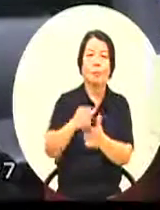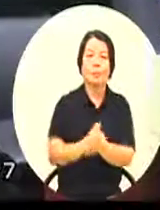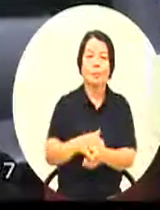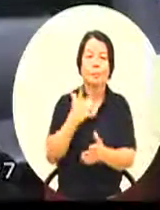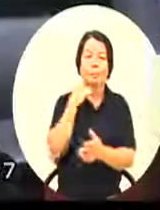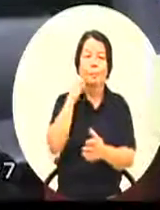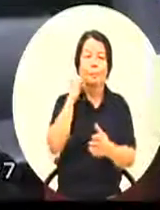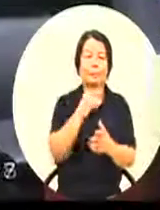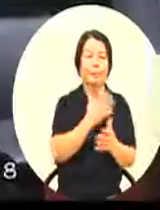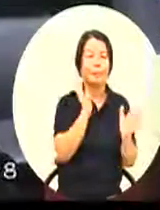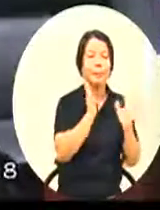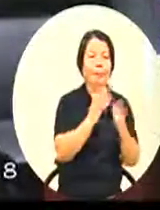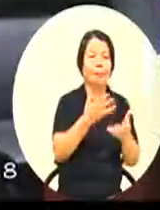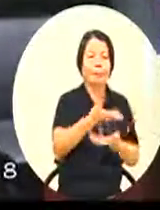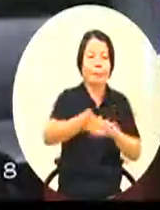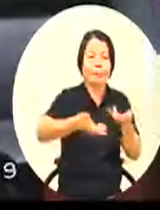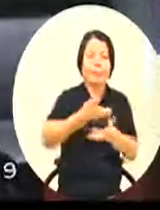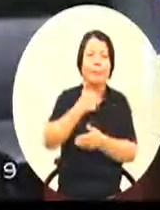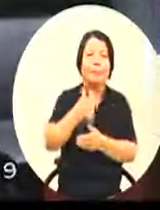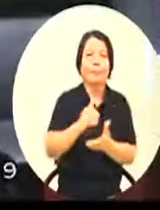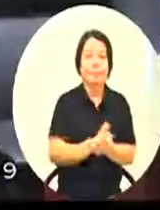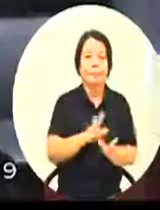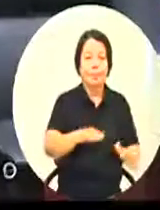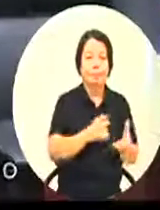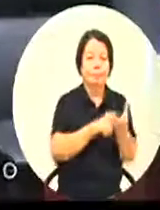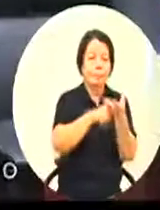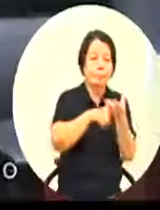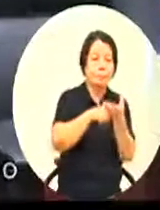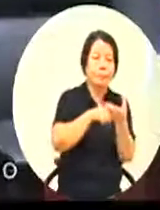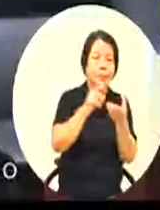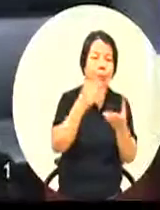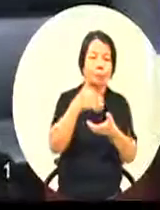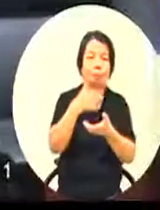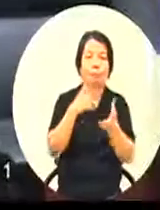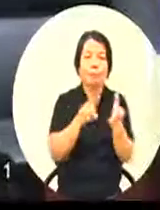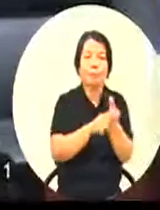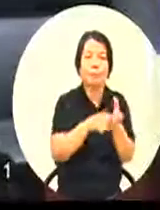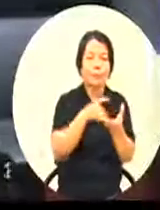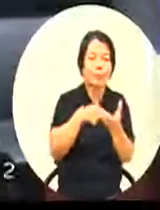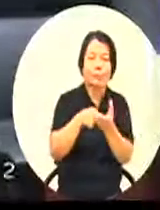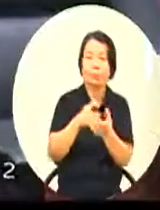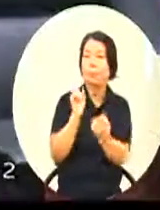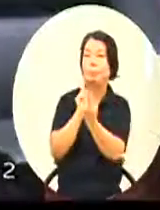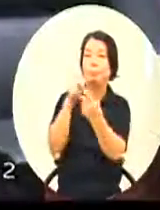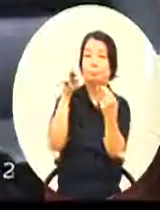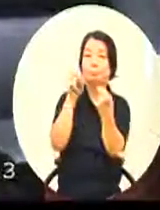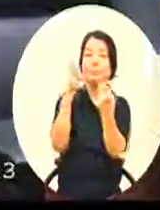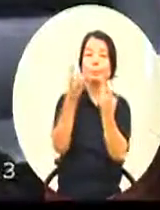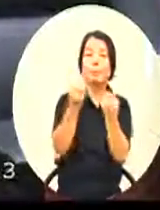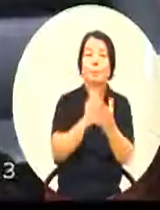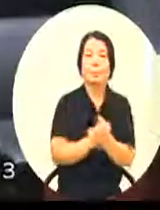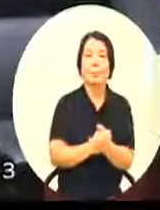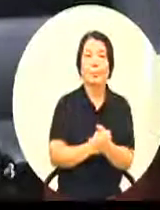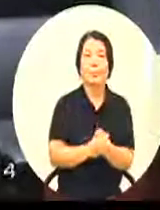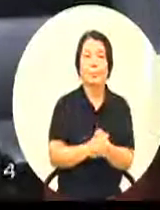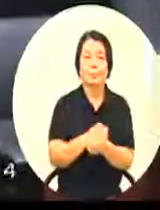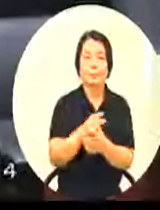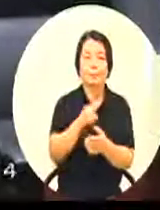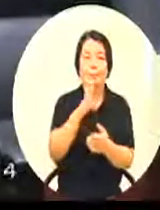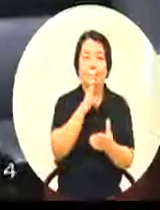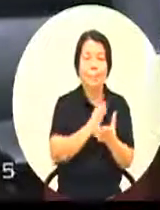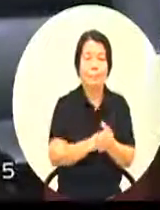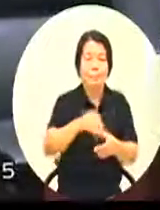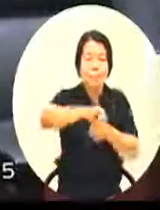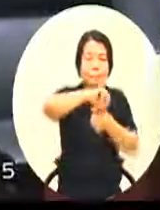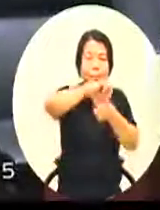啊。不然现在大家都在手机上，搞不好在吃饭的时候啊，大家人啊，不得看对方的眼睛啊，哈，啊，所以这个也是增加一